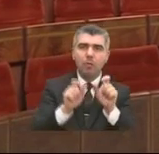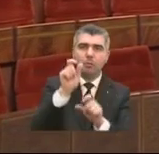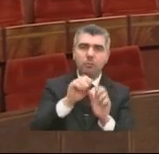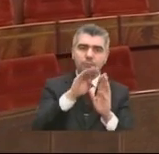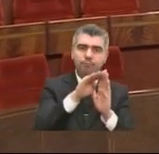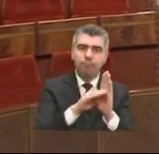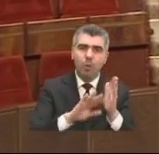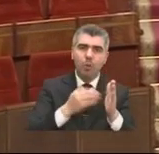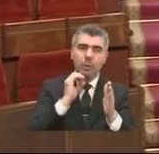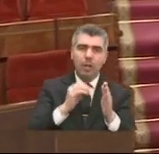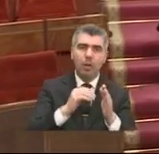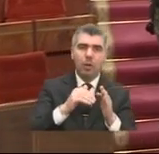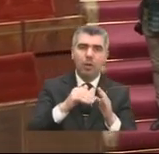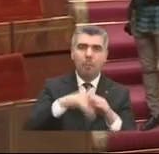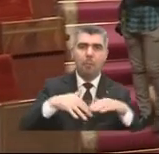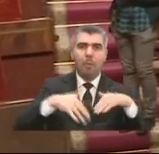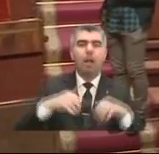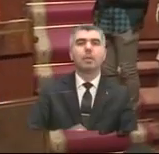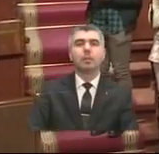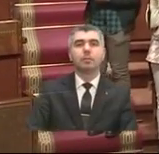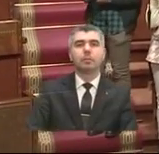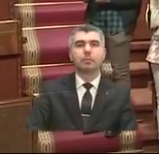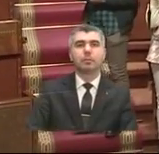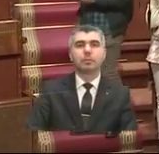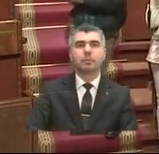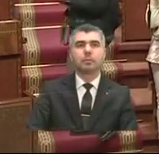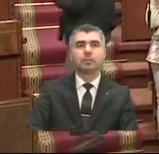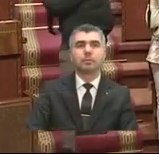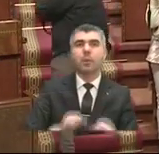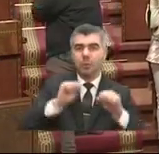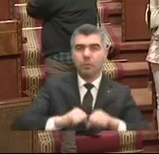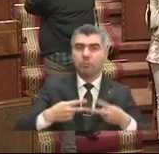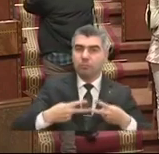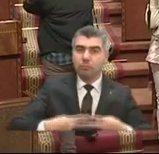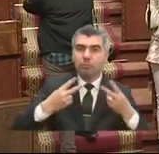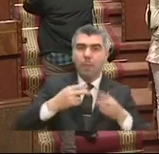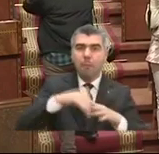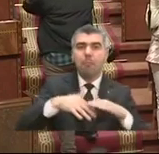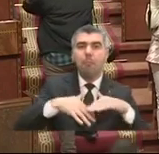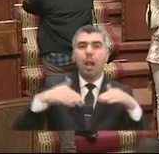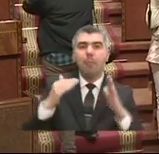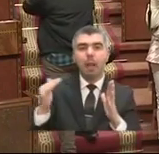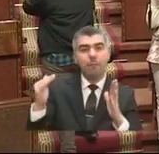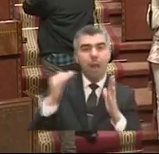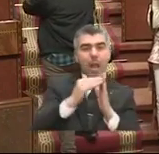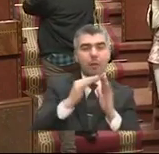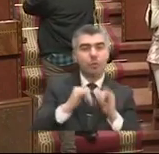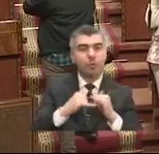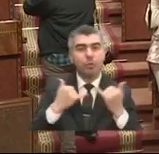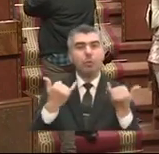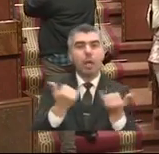المنتسبين والبرلمانيين غير المنتسبين. وقد أصدر البرلمان المغربي في ختام هذه الجلسة